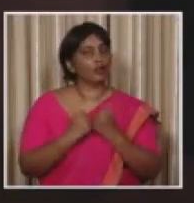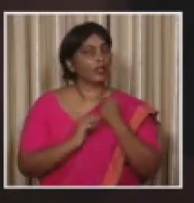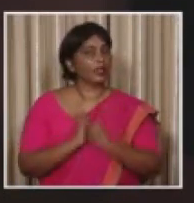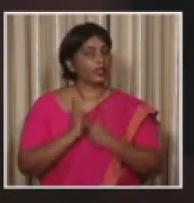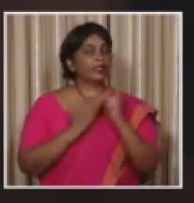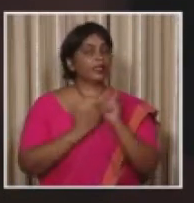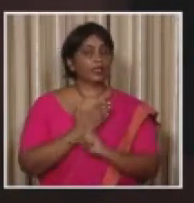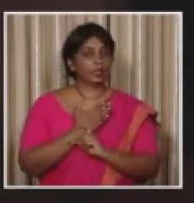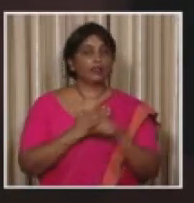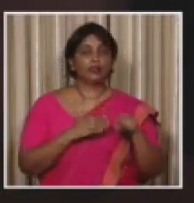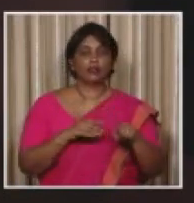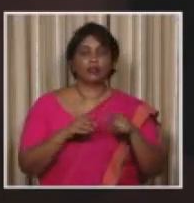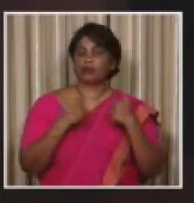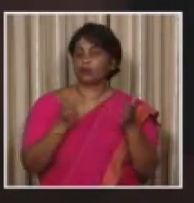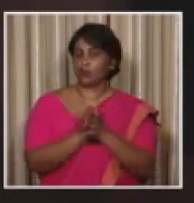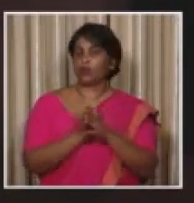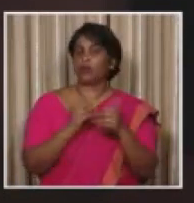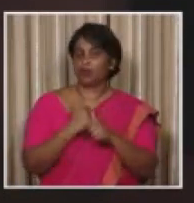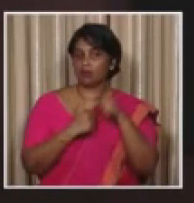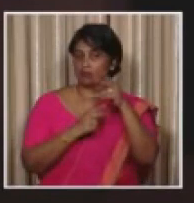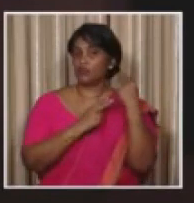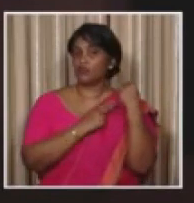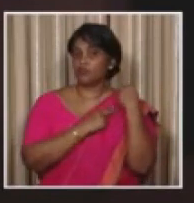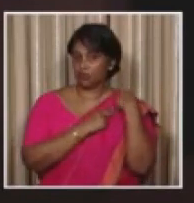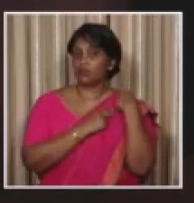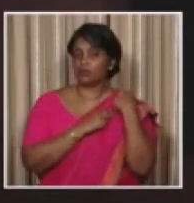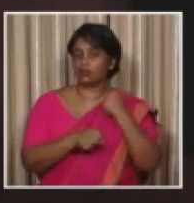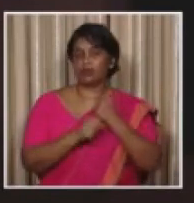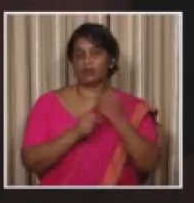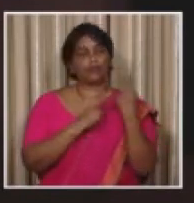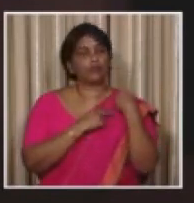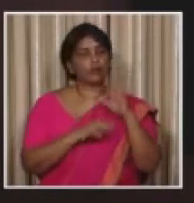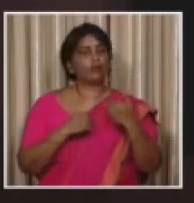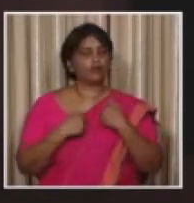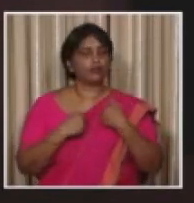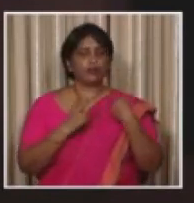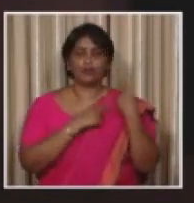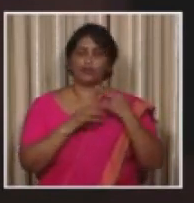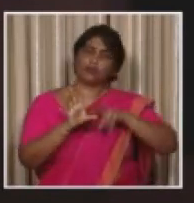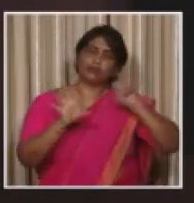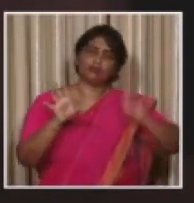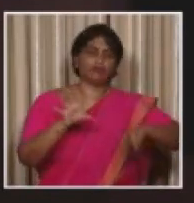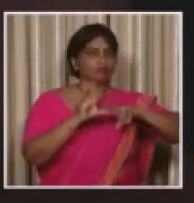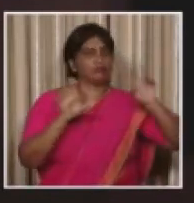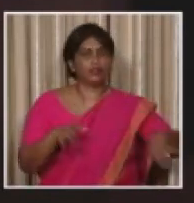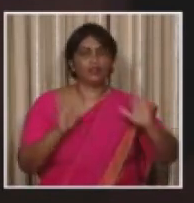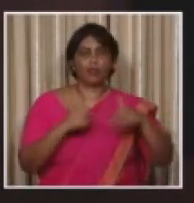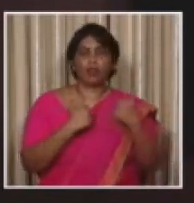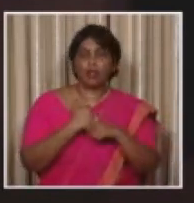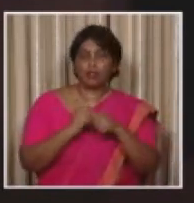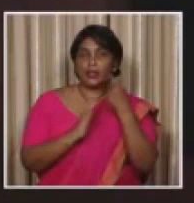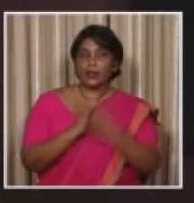රීති මේ සංගම සකස් කරන්නට ඔබතුමාගේ වගකීම නිලධාරින්ගේ වගකීම මොකද අපි තනතුරු වලින් ඉවත් වෙලා අයයි නමුත් මේ හදපු